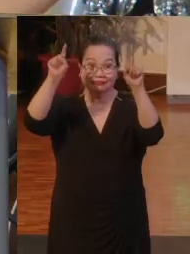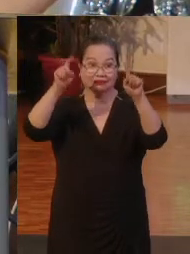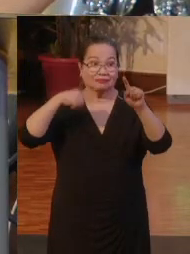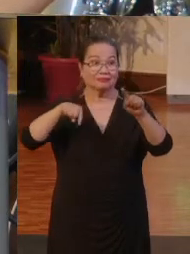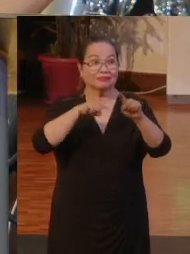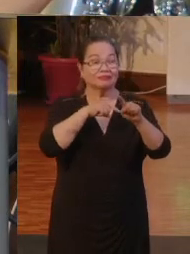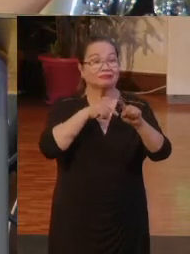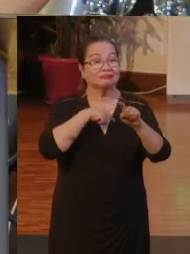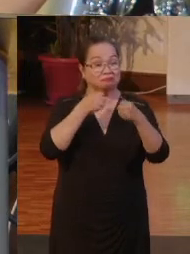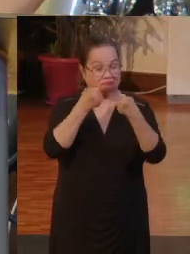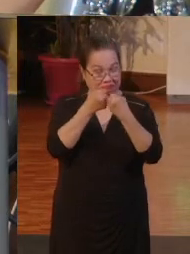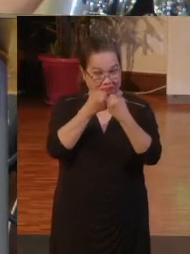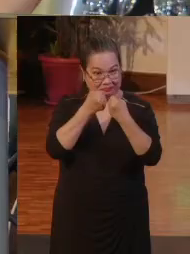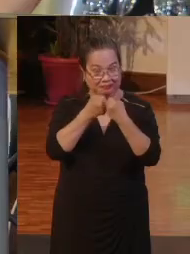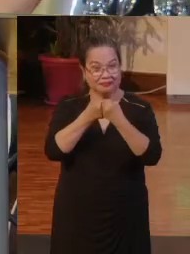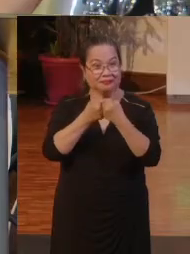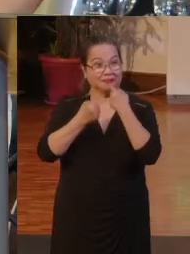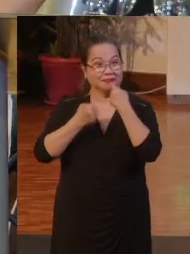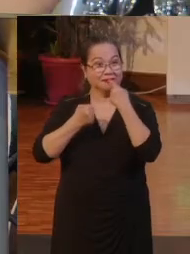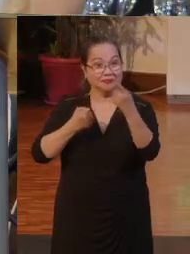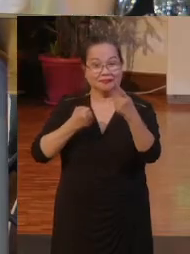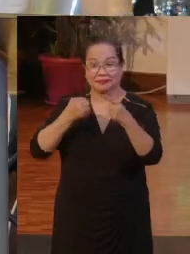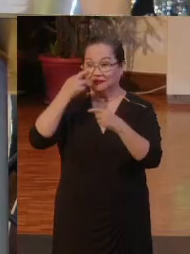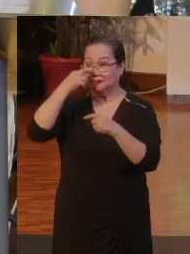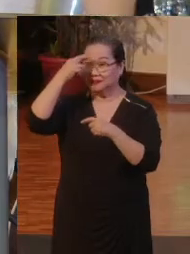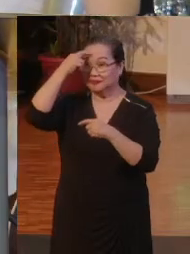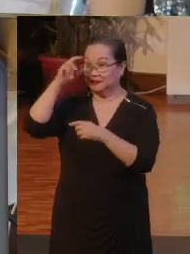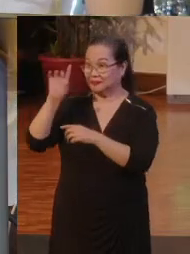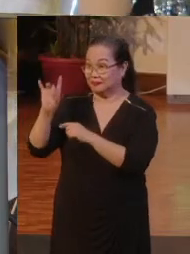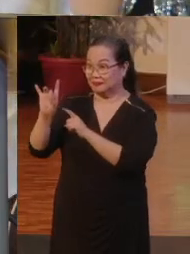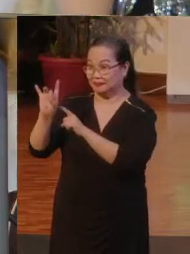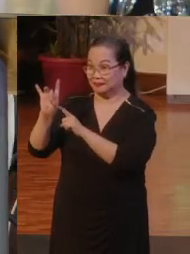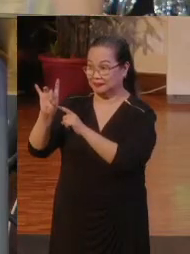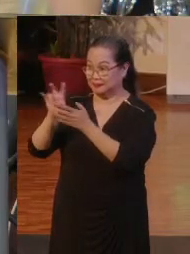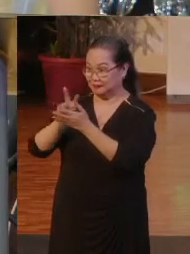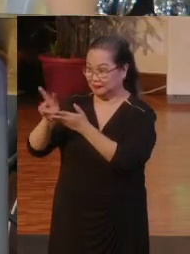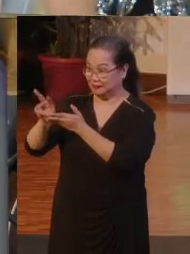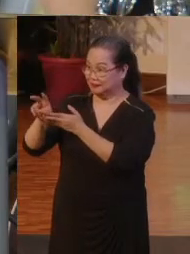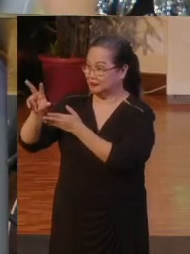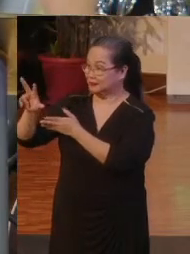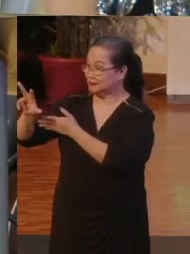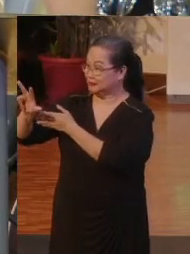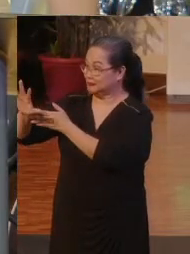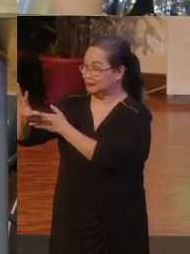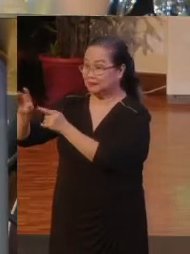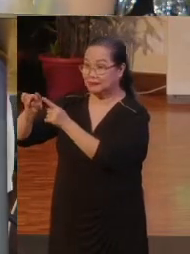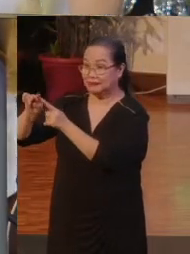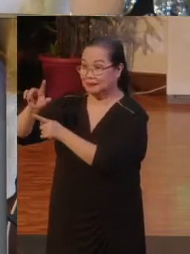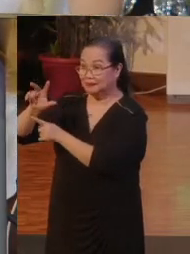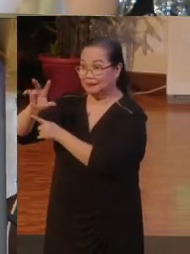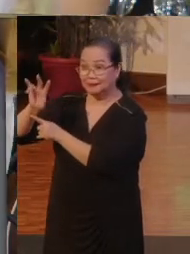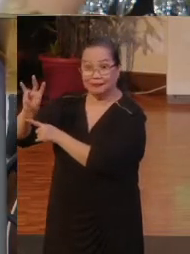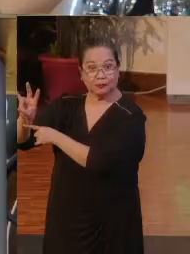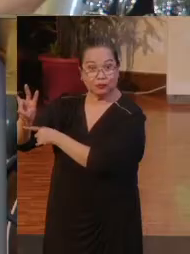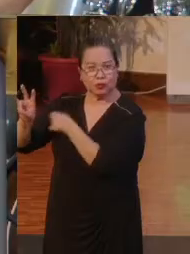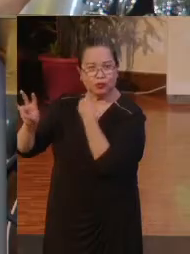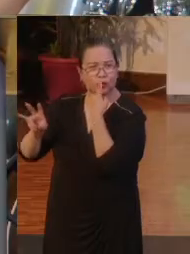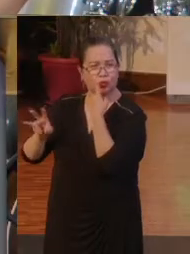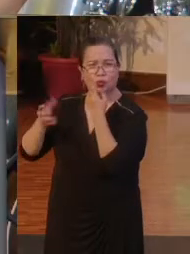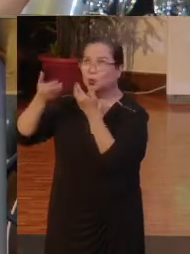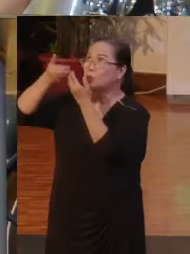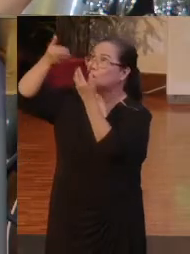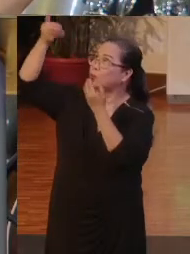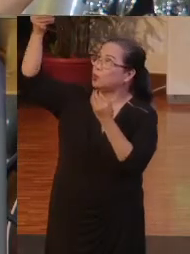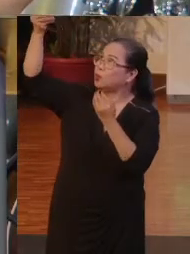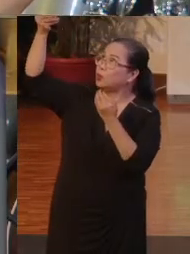ating pakikibaka. Hindi ba't sinabi niya sa Romans 8, verses 35 to 37, who shall separate us